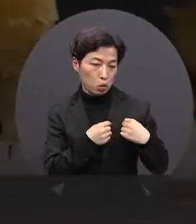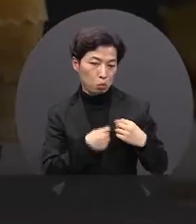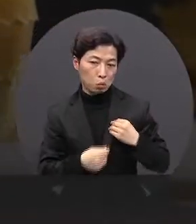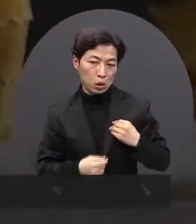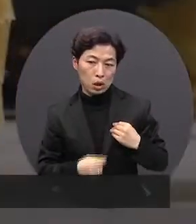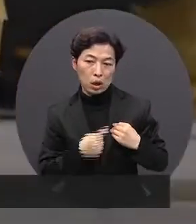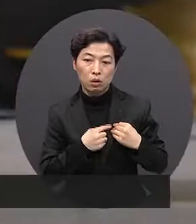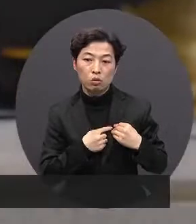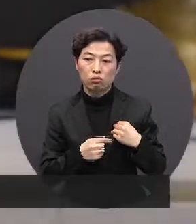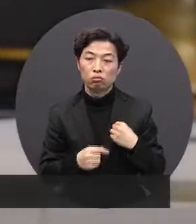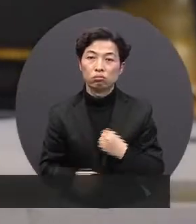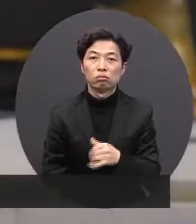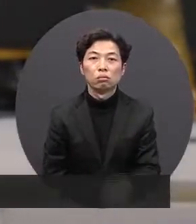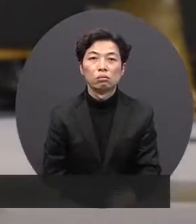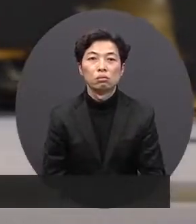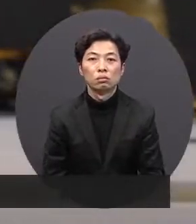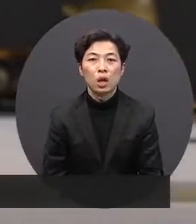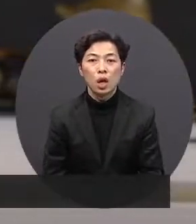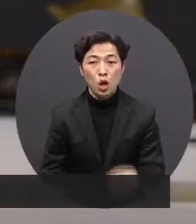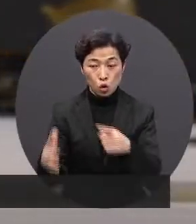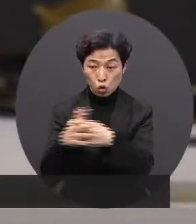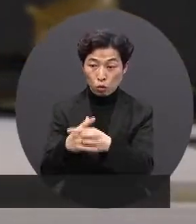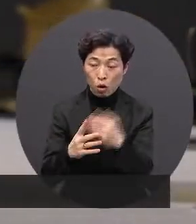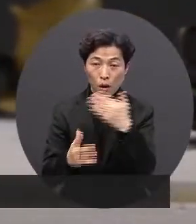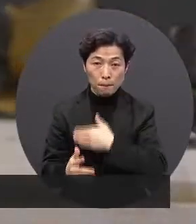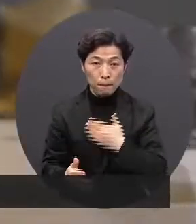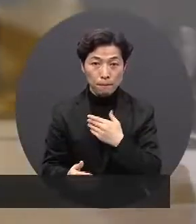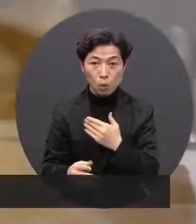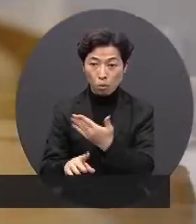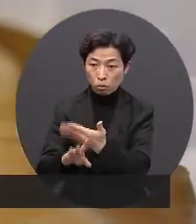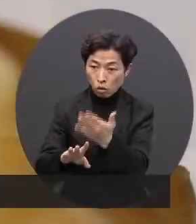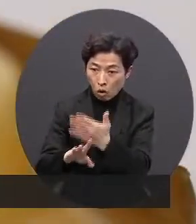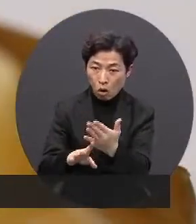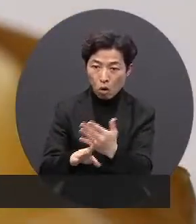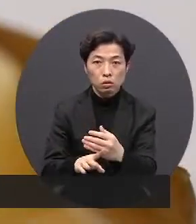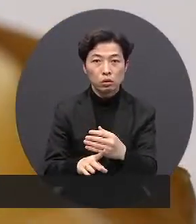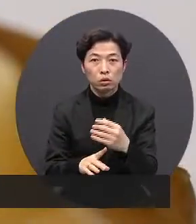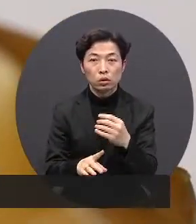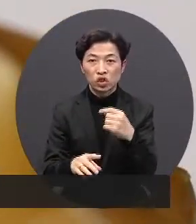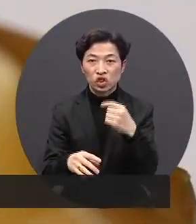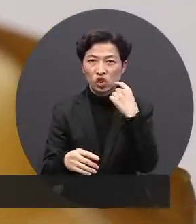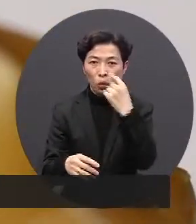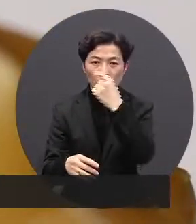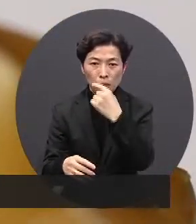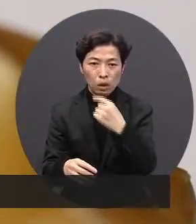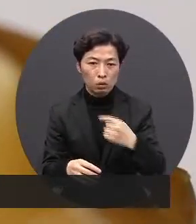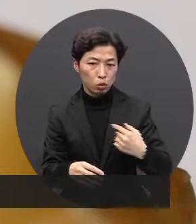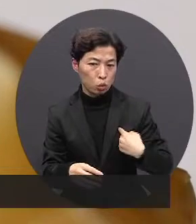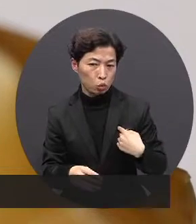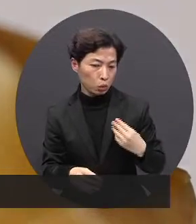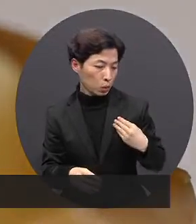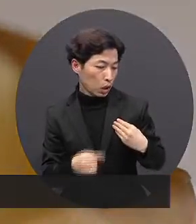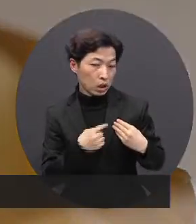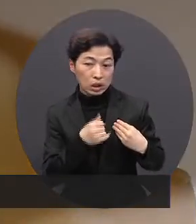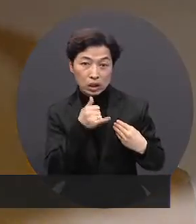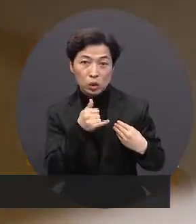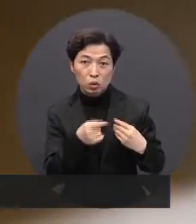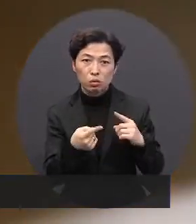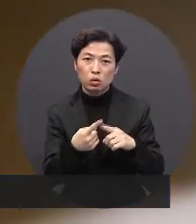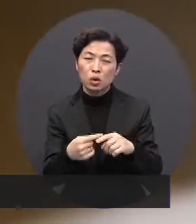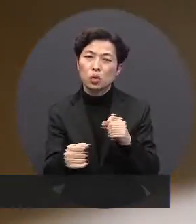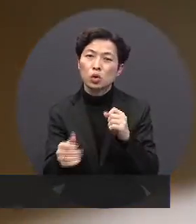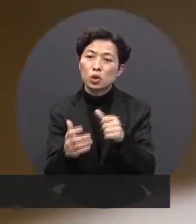장신구입니다. 투명한 몸체, 머리에 달린 털, 검은 점들이 돋보이는 브로치인데 알고 보면